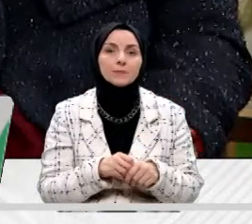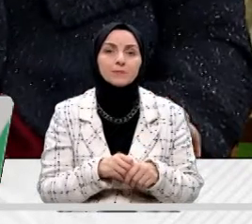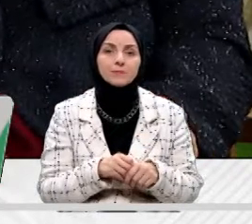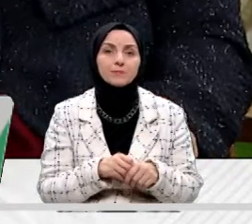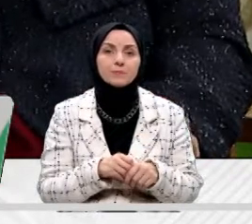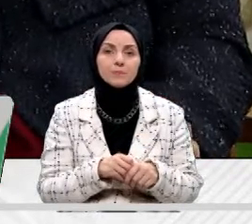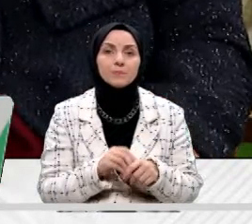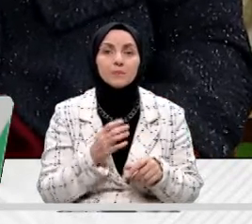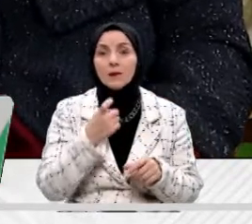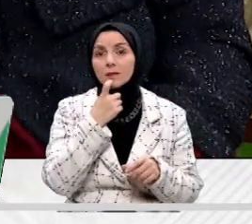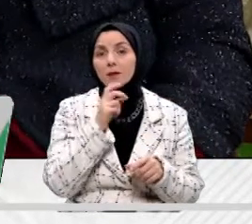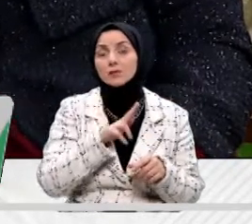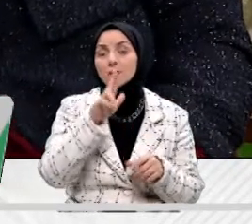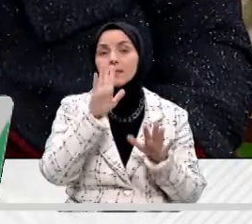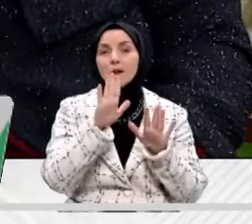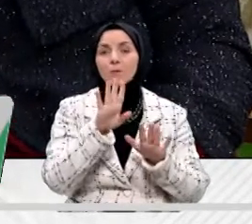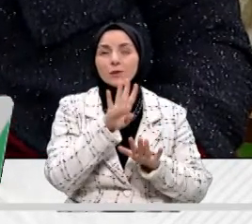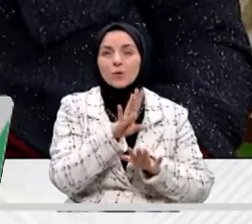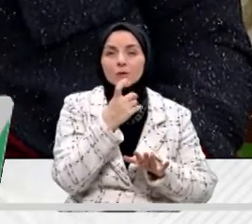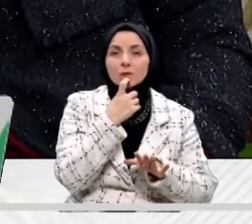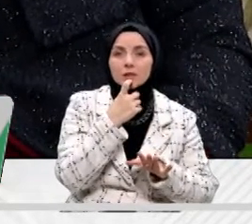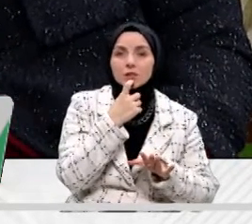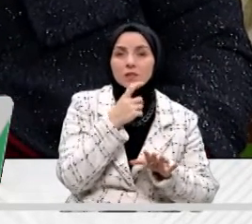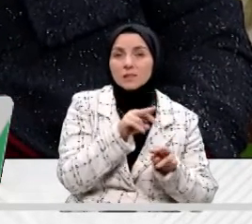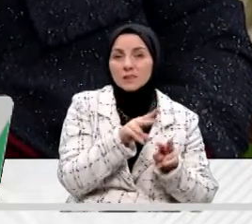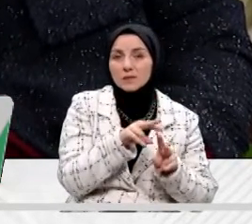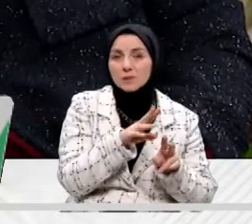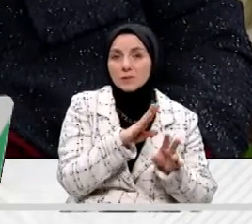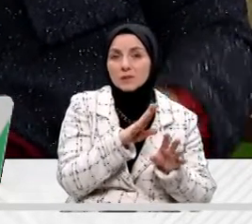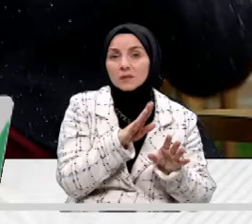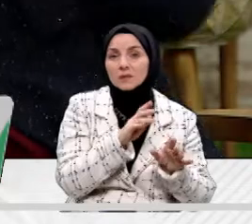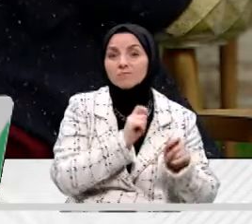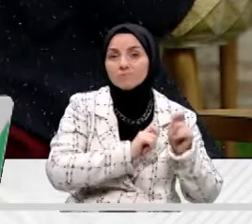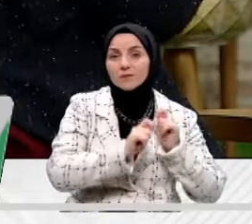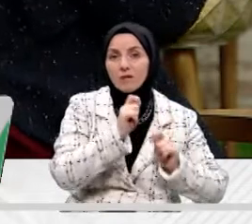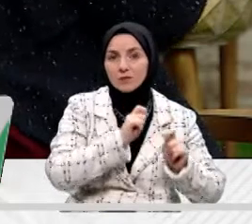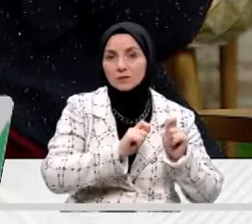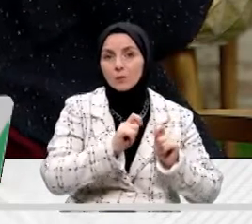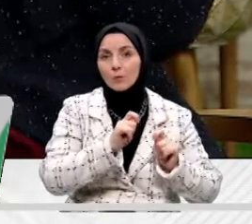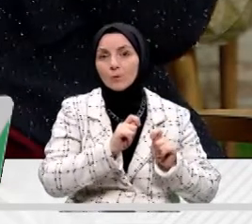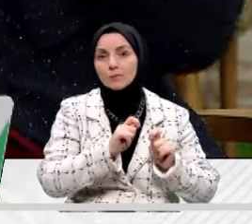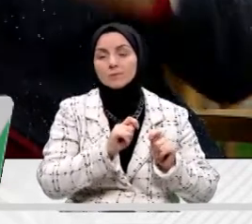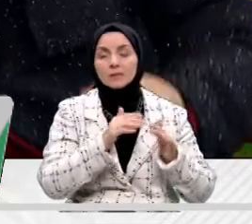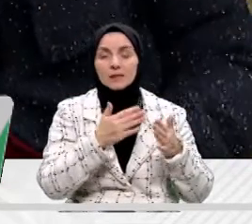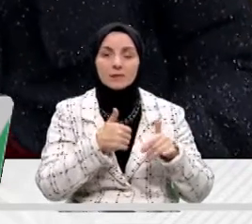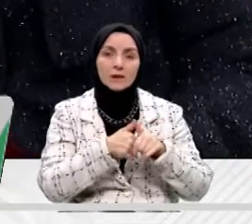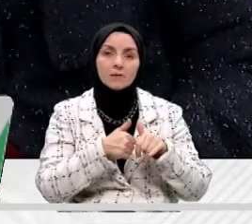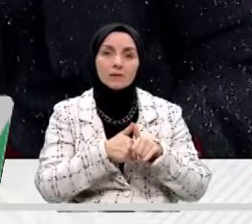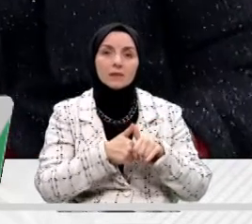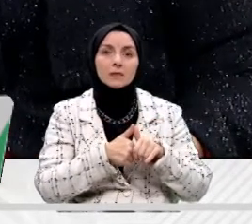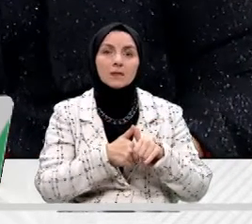giymiş sınıfta oturuyor baktığınızda ayna gibi duruyor ama aynı siz onun duygusuyla gidemezsiniz O noktada evliliklerde öyle olmuyor mu